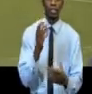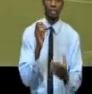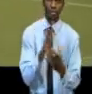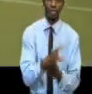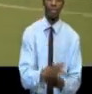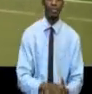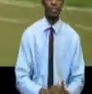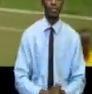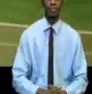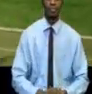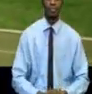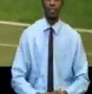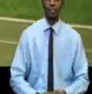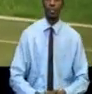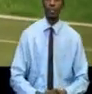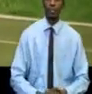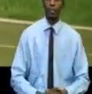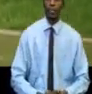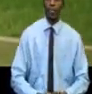Blancs.